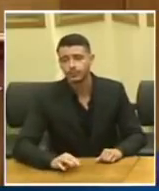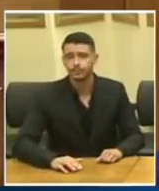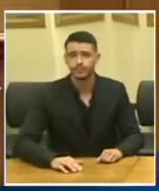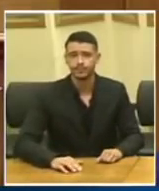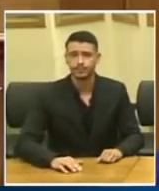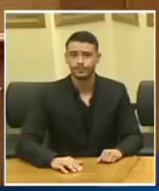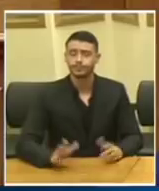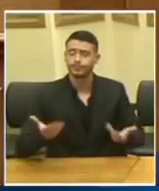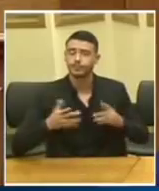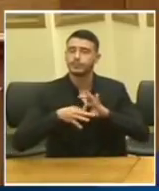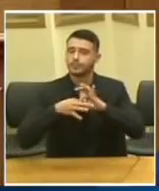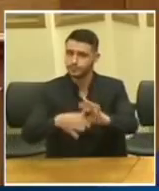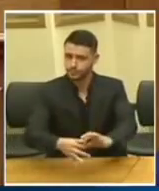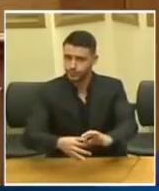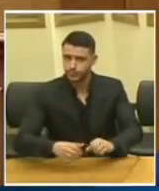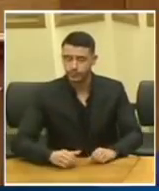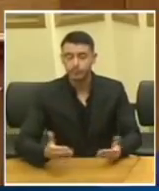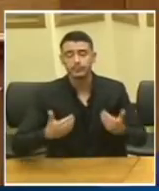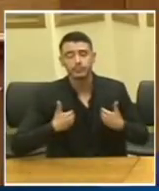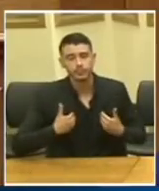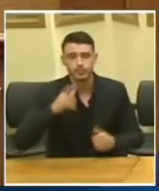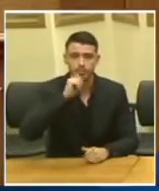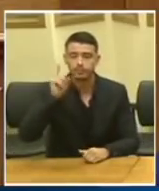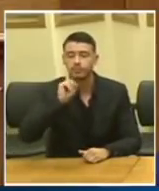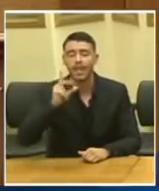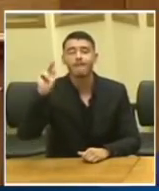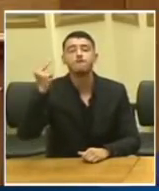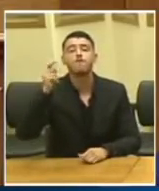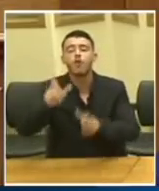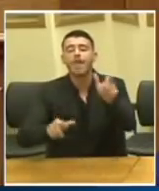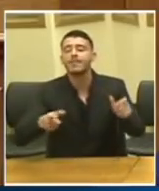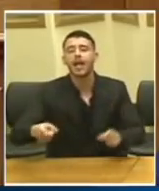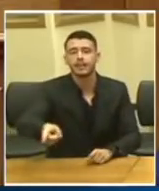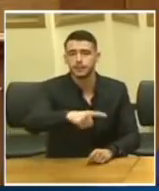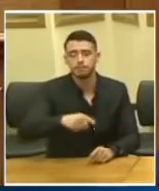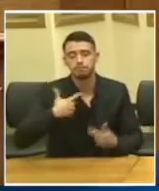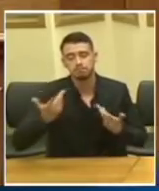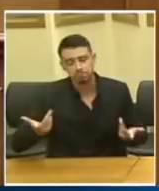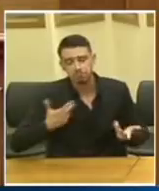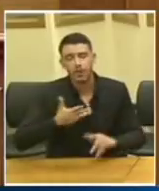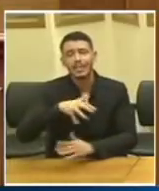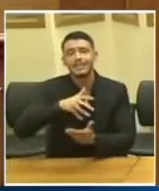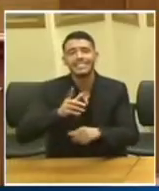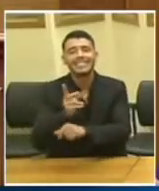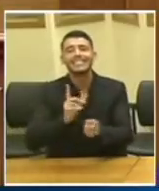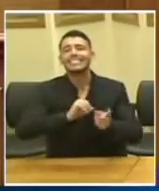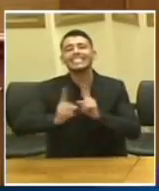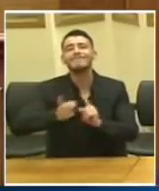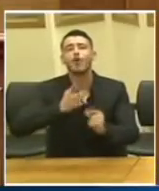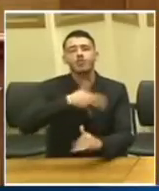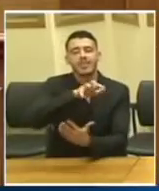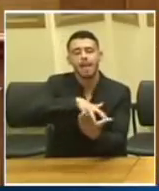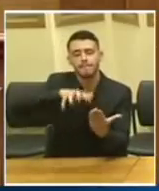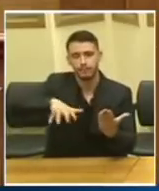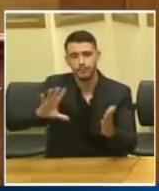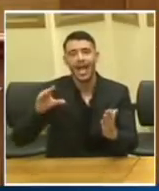Εγώ λοιπόν, κυρίες και κύριοι βουλευτές, αυτό το οποίο βλέπω στη συμφωνία αυτή, στο άρθρο